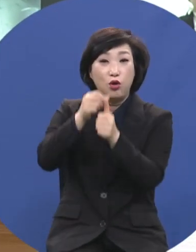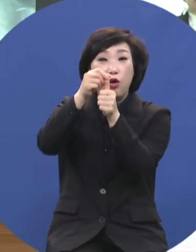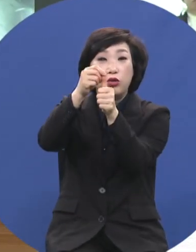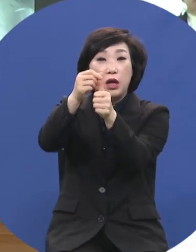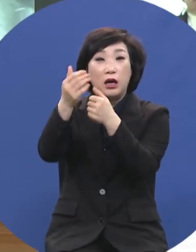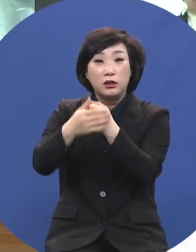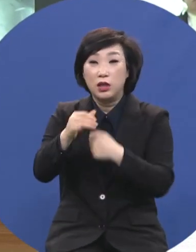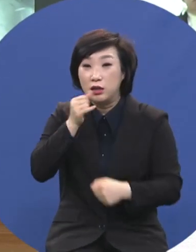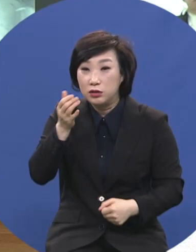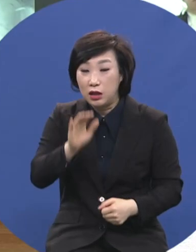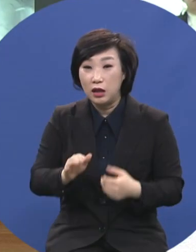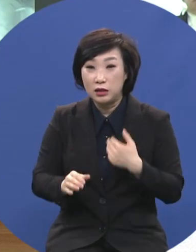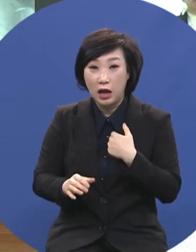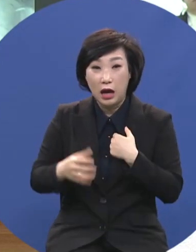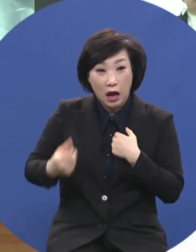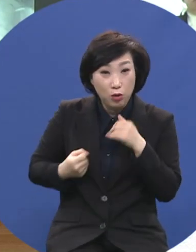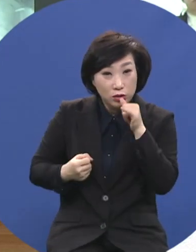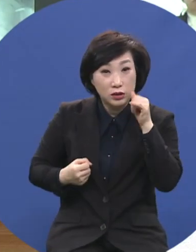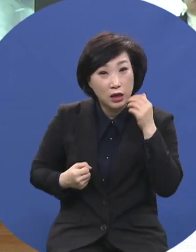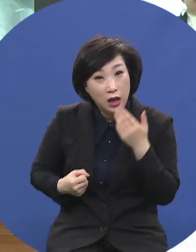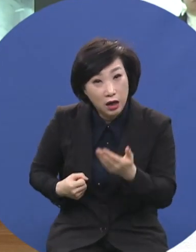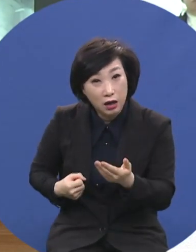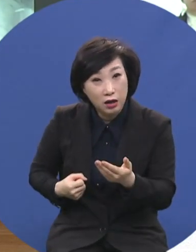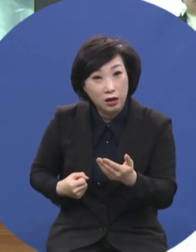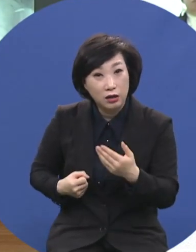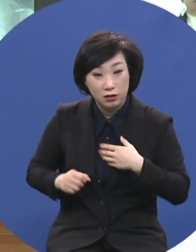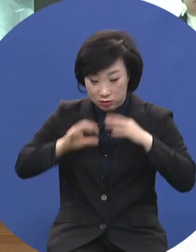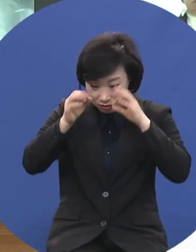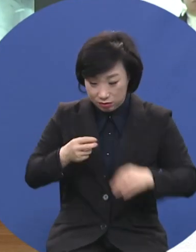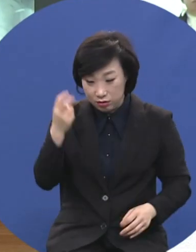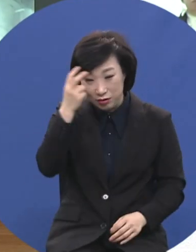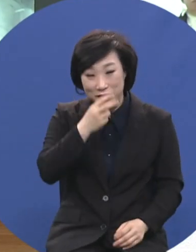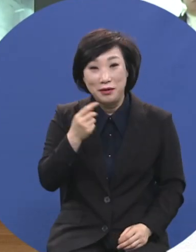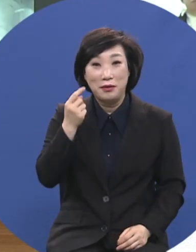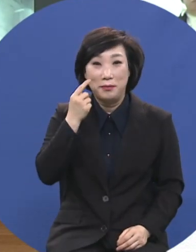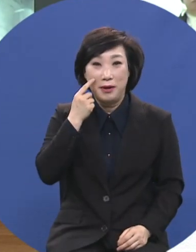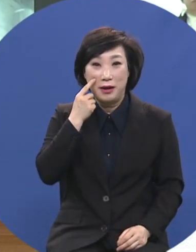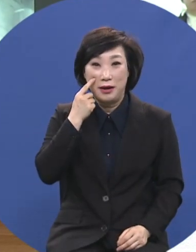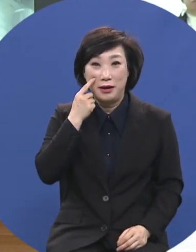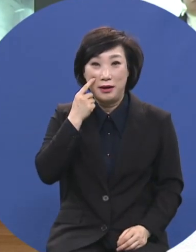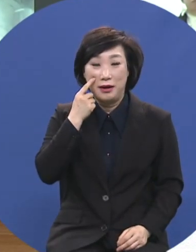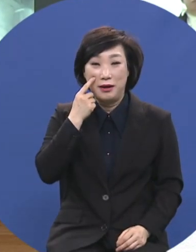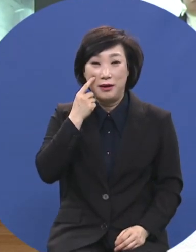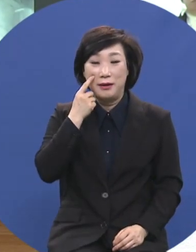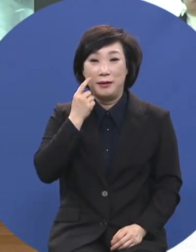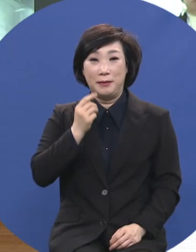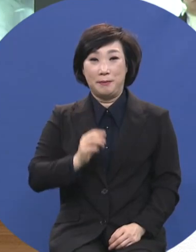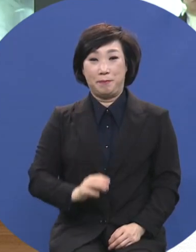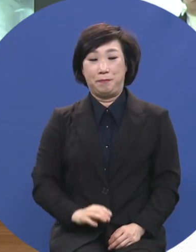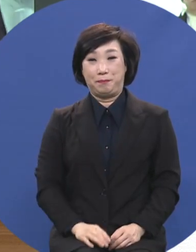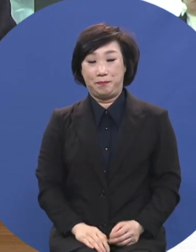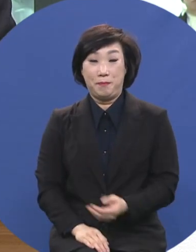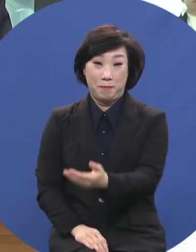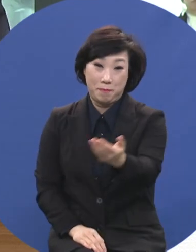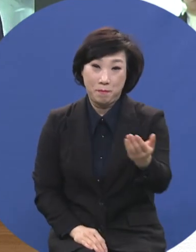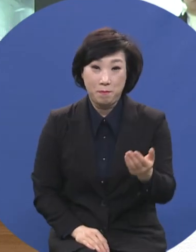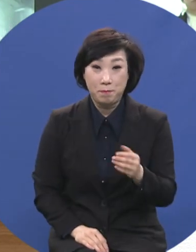과연 그 속에 있더냐 그 말이요. 그 속에 있더냐 그 말이요.